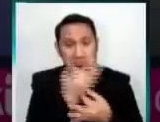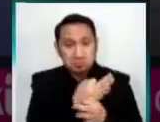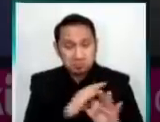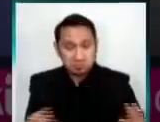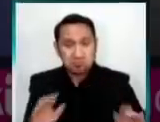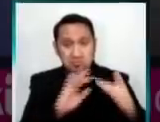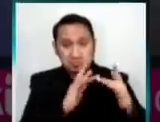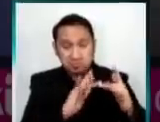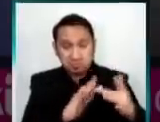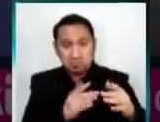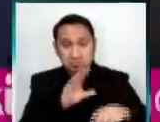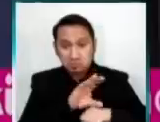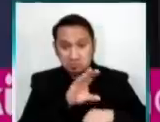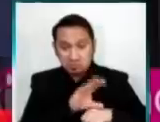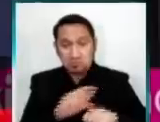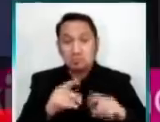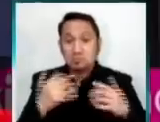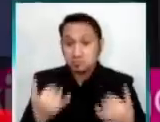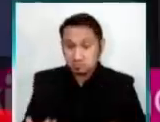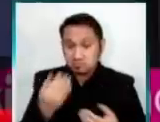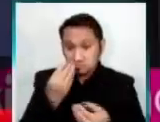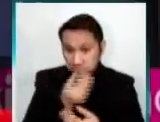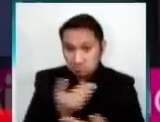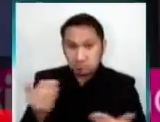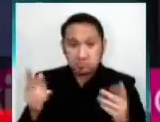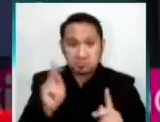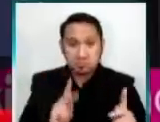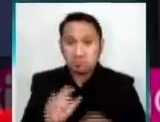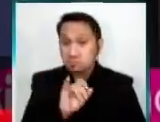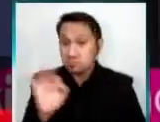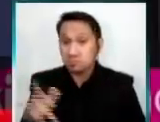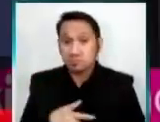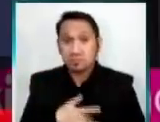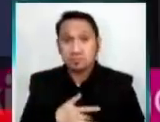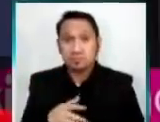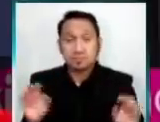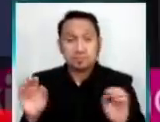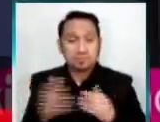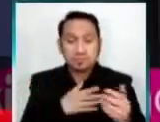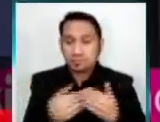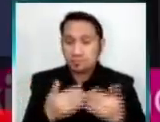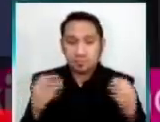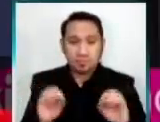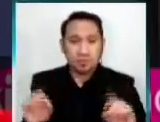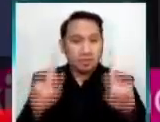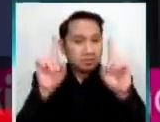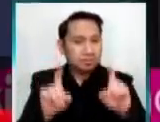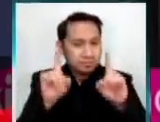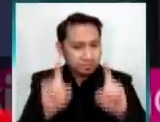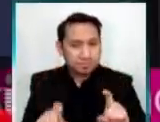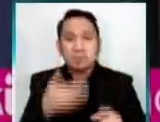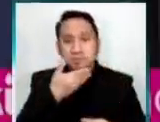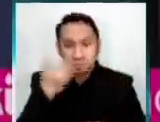service. May paalala din siya. Kung meron kayong karamdaman kahit wala pang test, mas mabuting mag-quarantine na